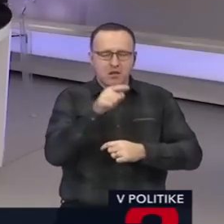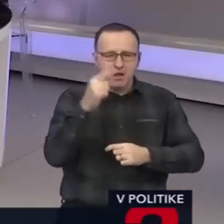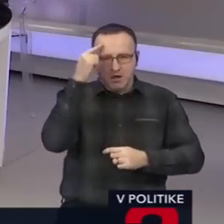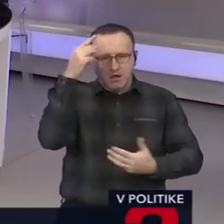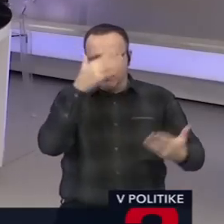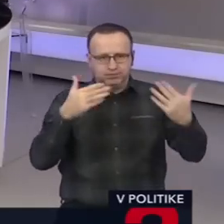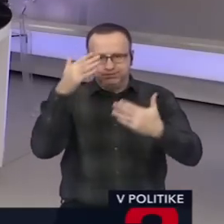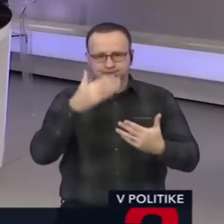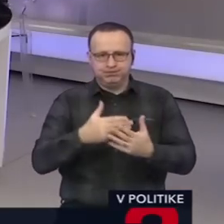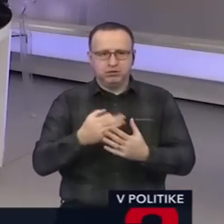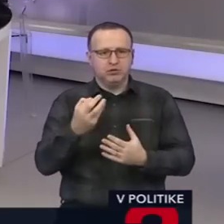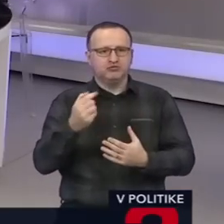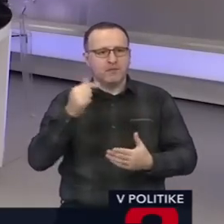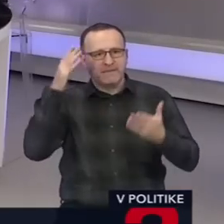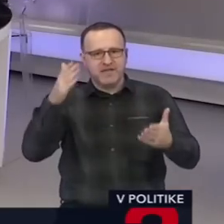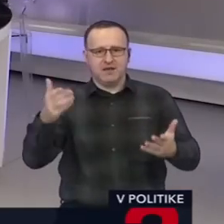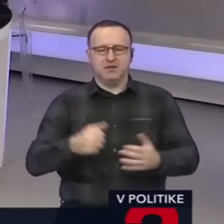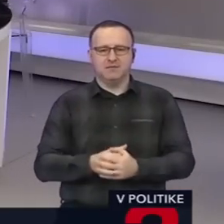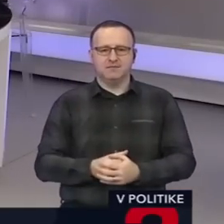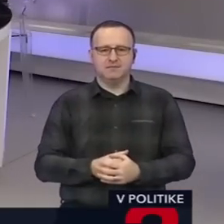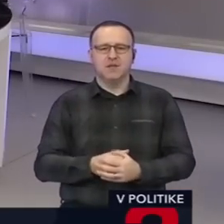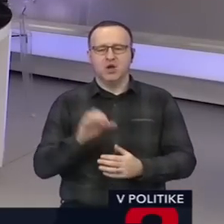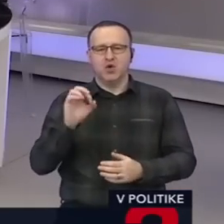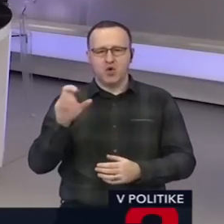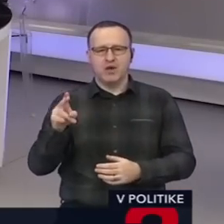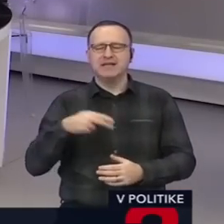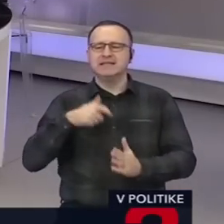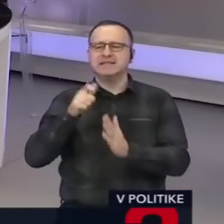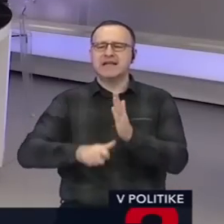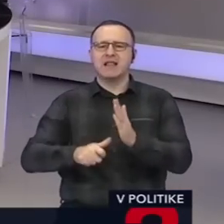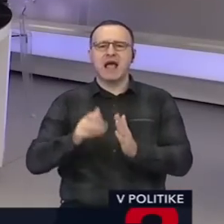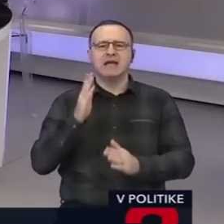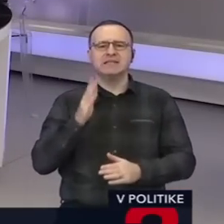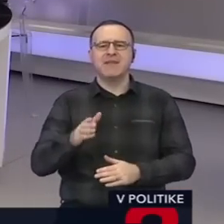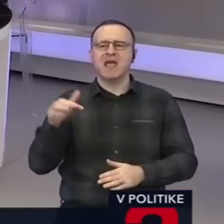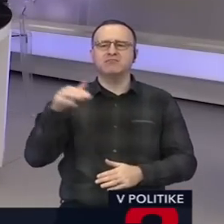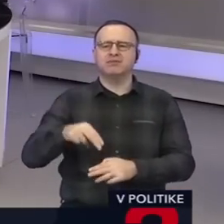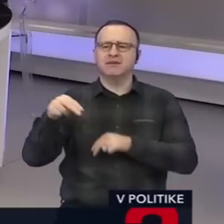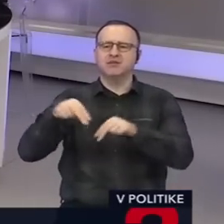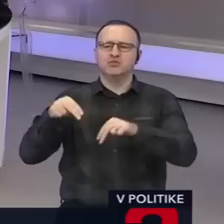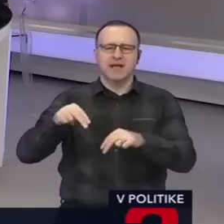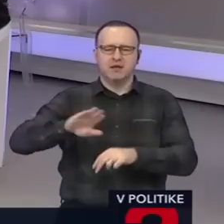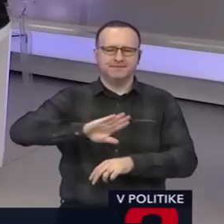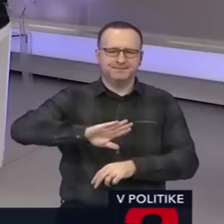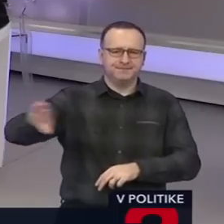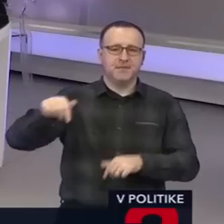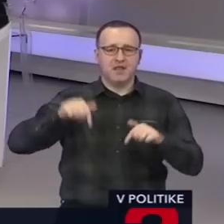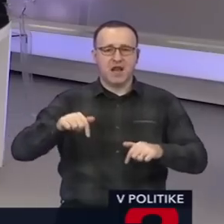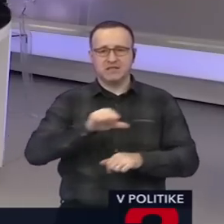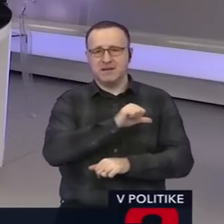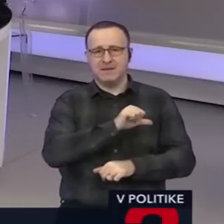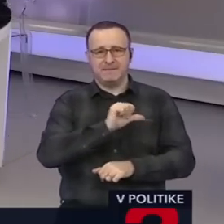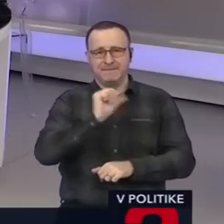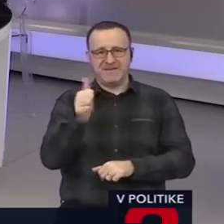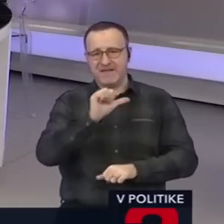sa nebavili o smere, lebo dnes je naozaj témou prvé výročie ruskej invázie na